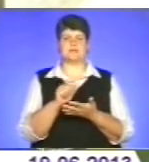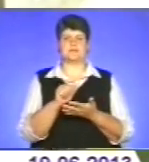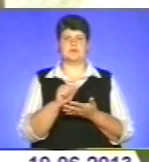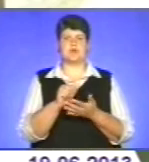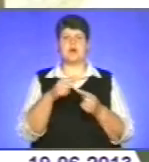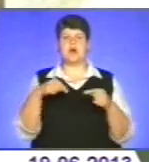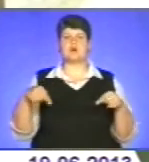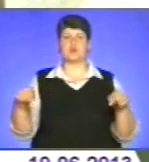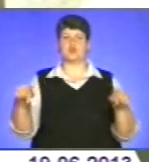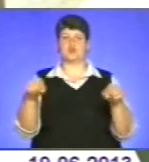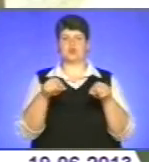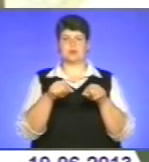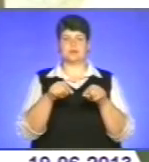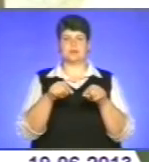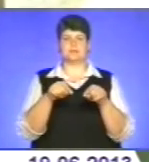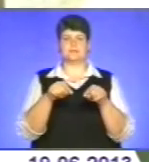окружених